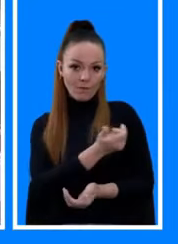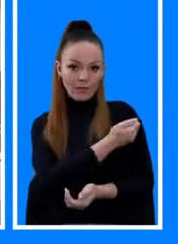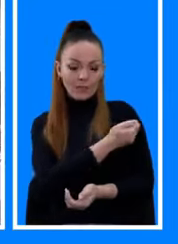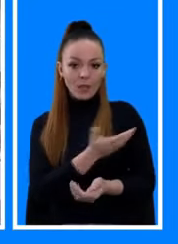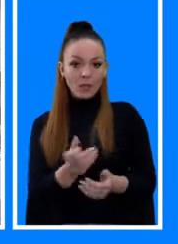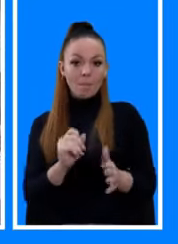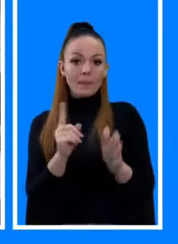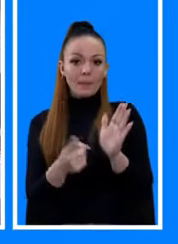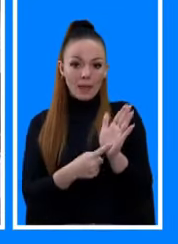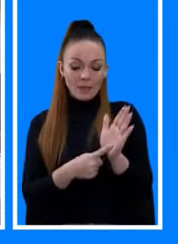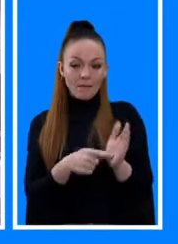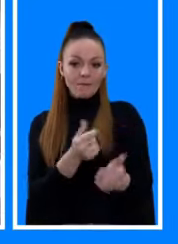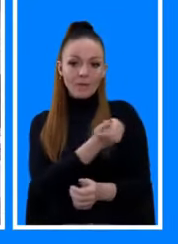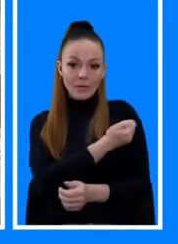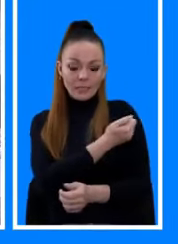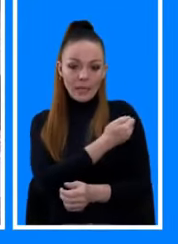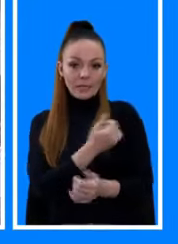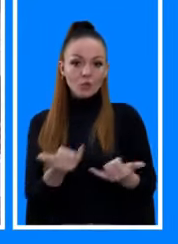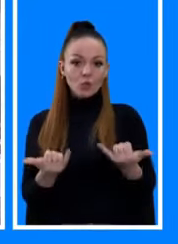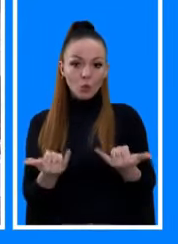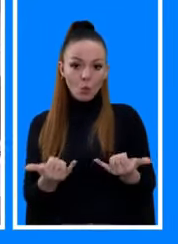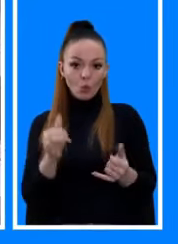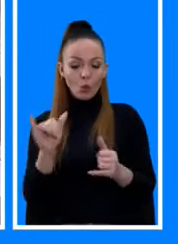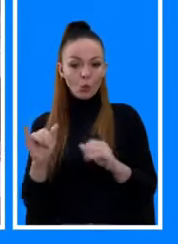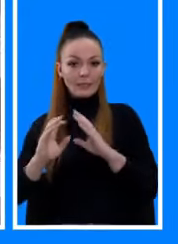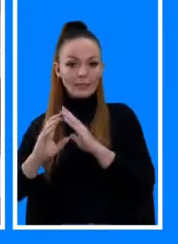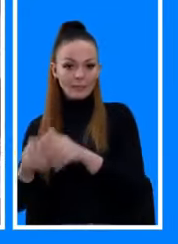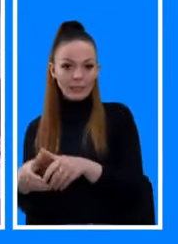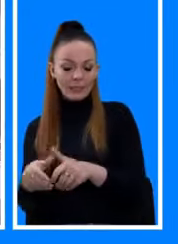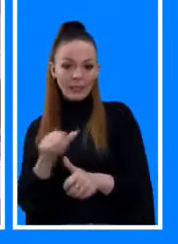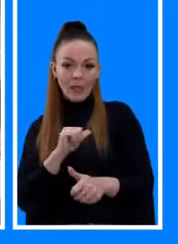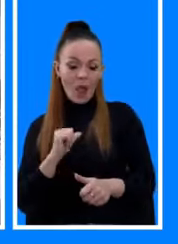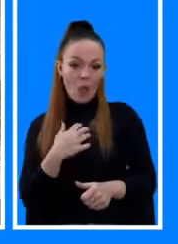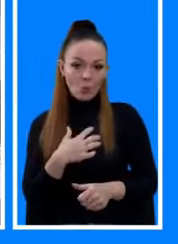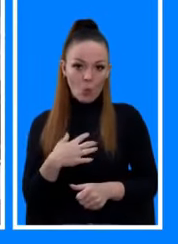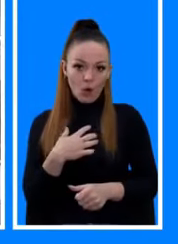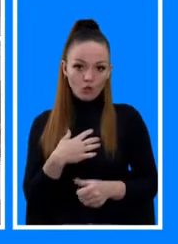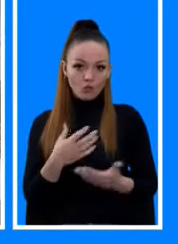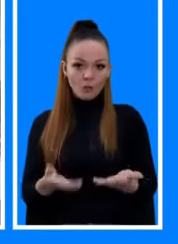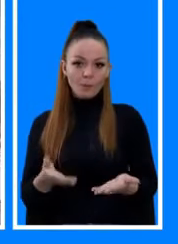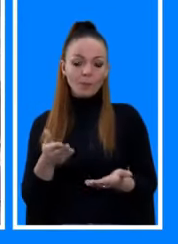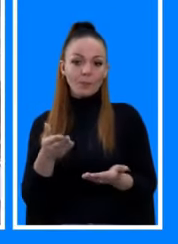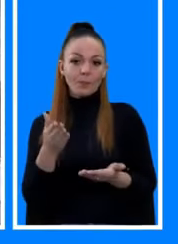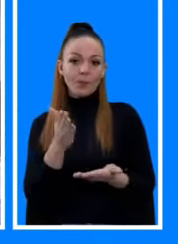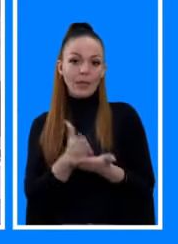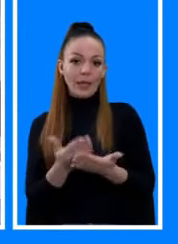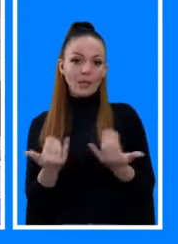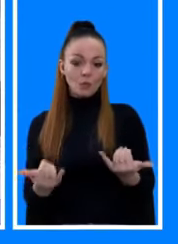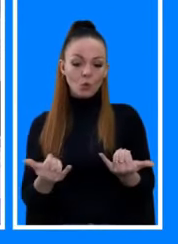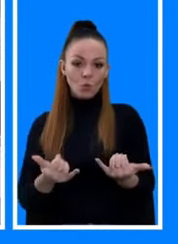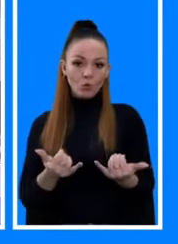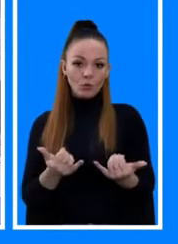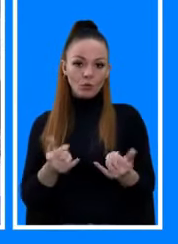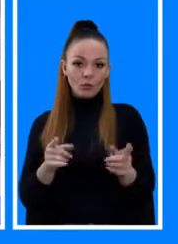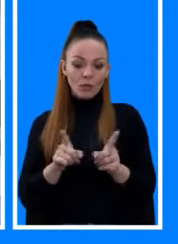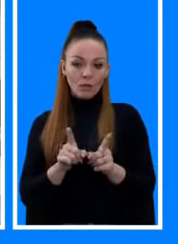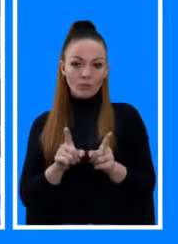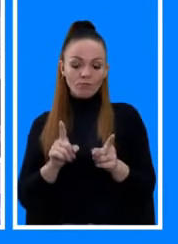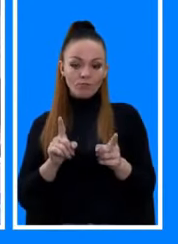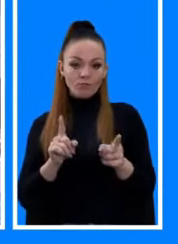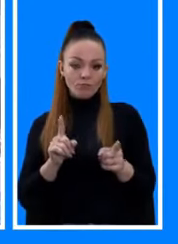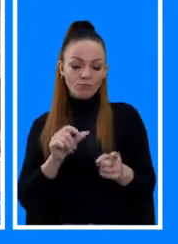Питання вакцинації сьогодні у світі найактуальніше. Вона є сьогодні чимось таким на